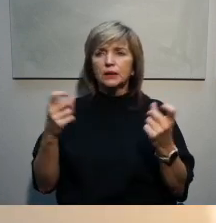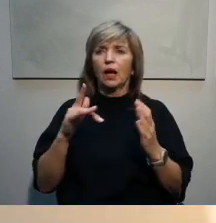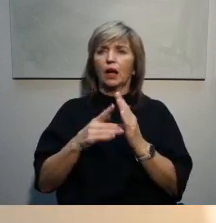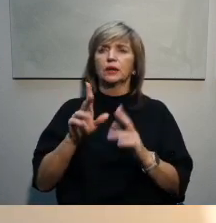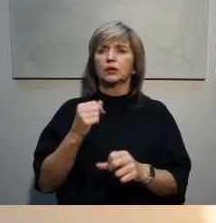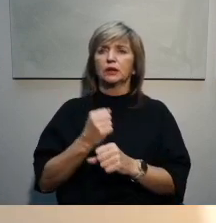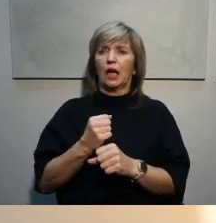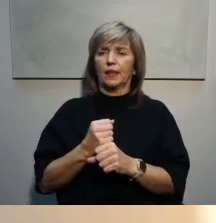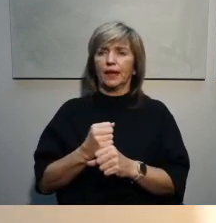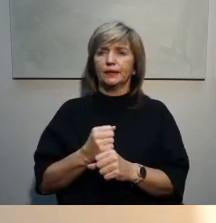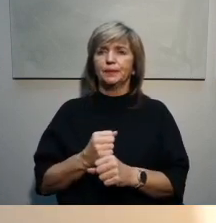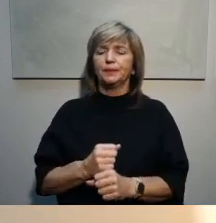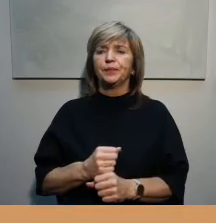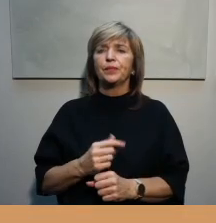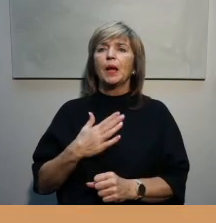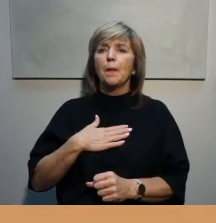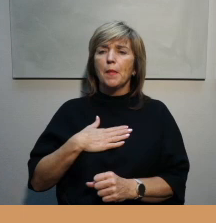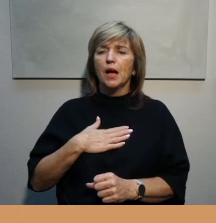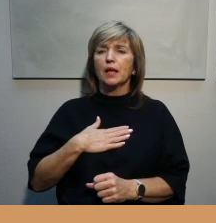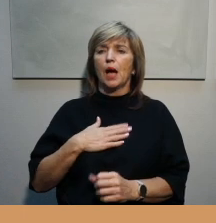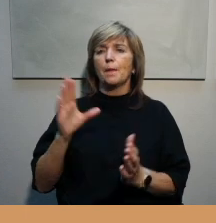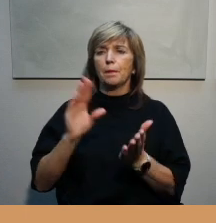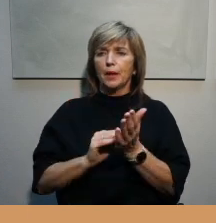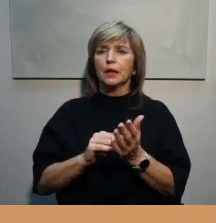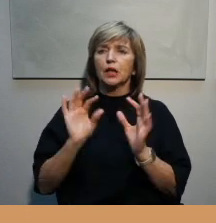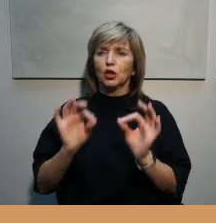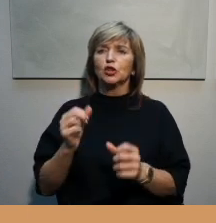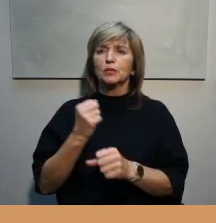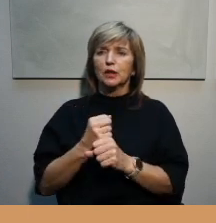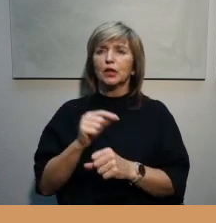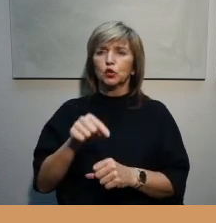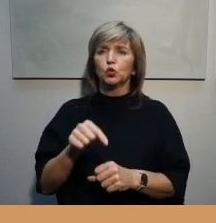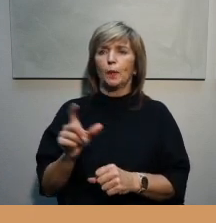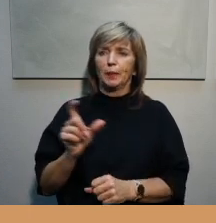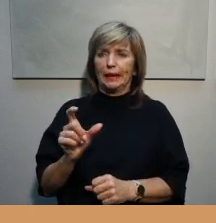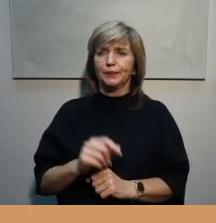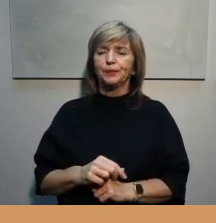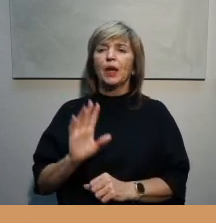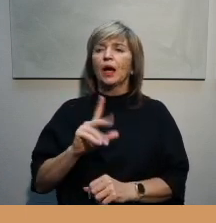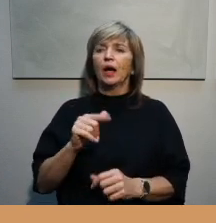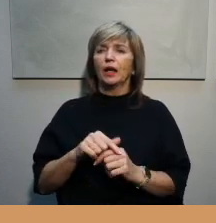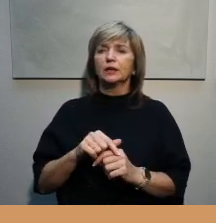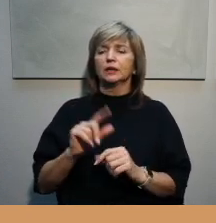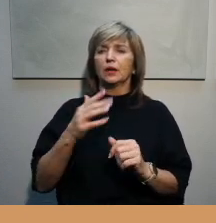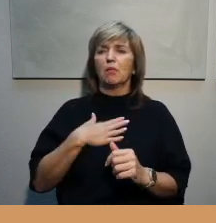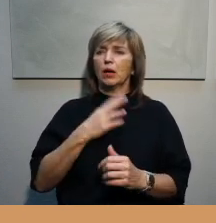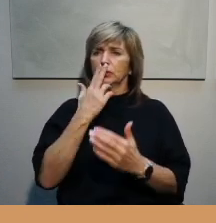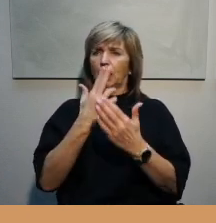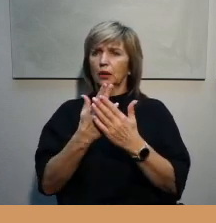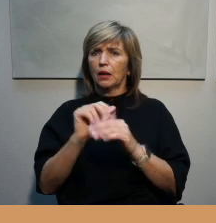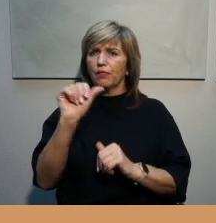kas ir strādājis. Un manā pieredzē tiešām arī strādā šobrīd. Tas, kas ir formējis manu